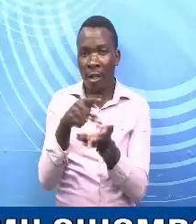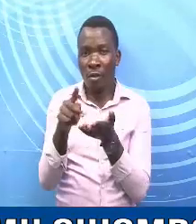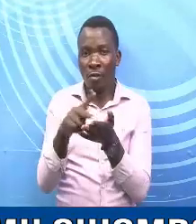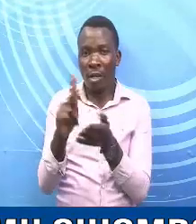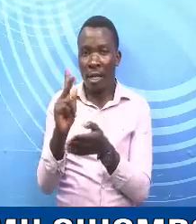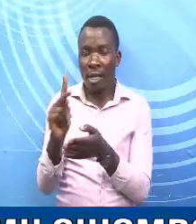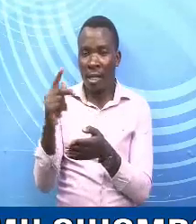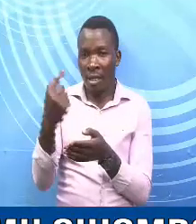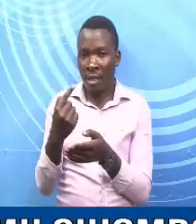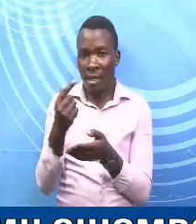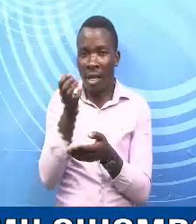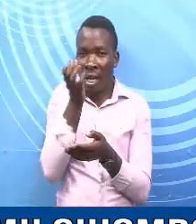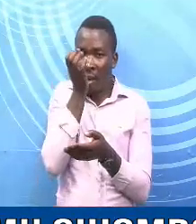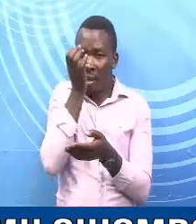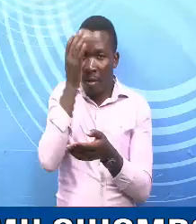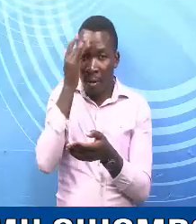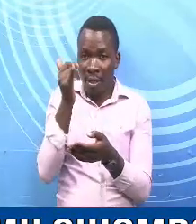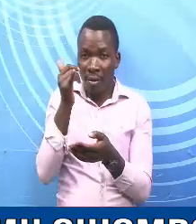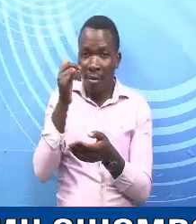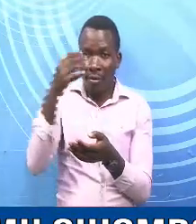ko birahenda